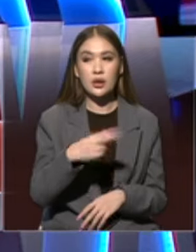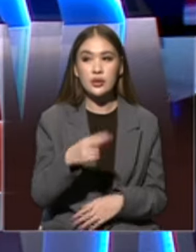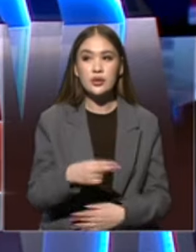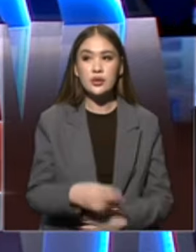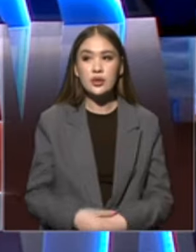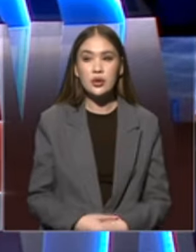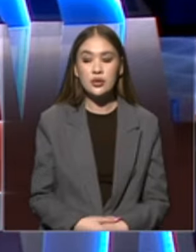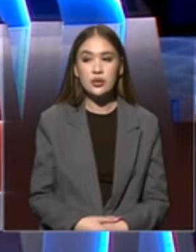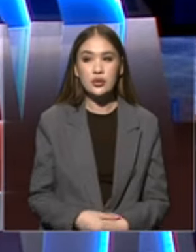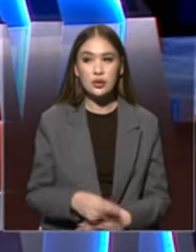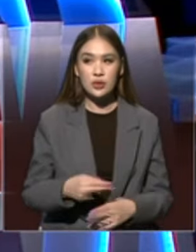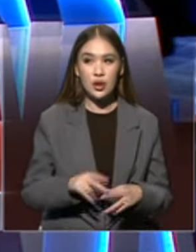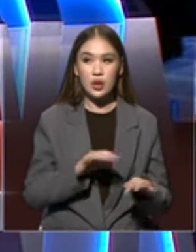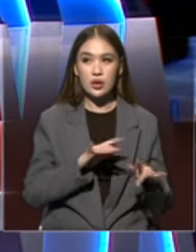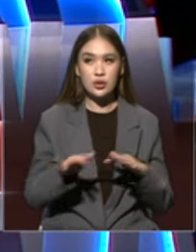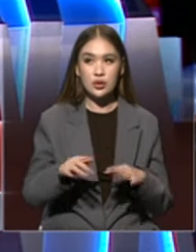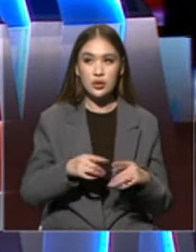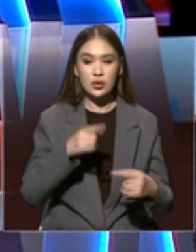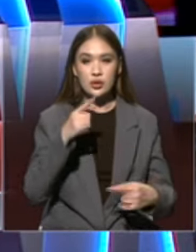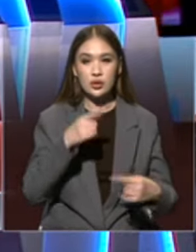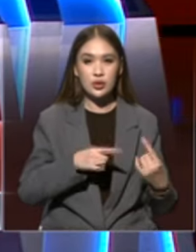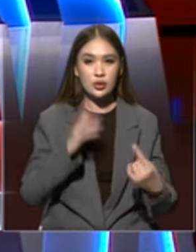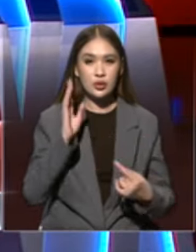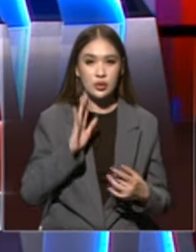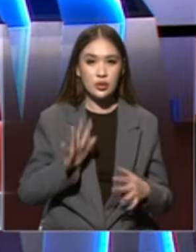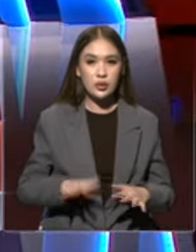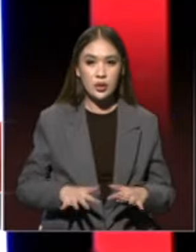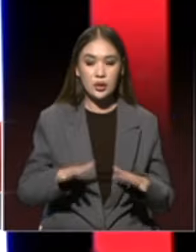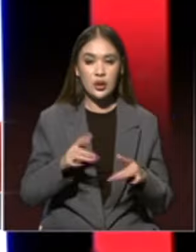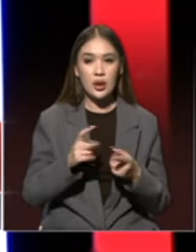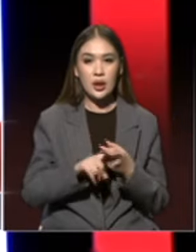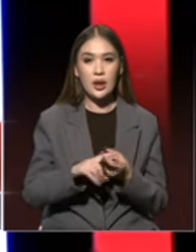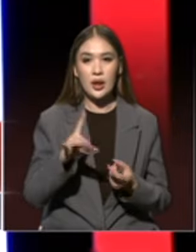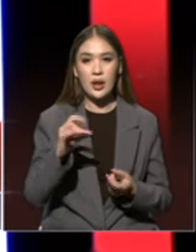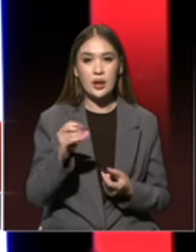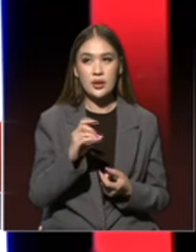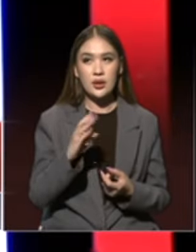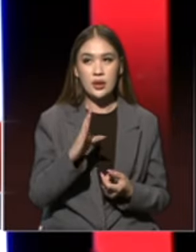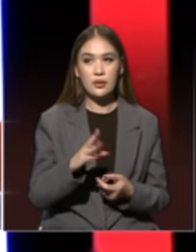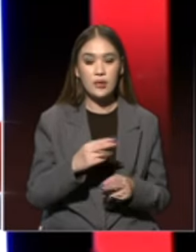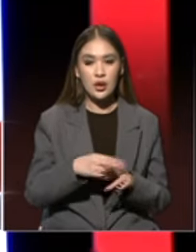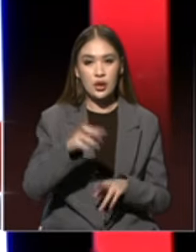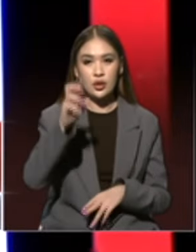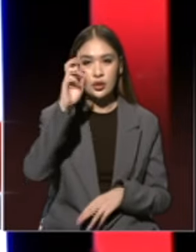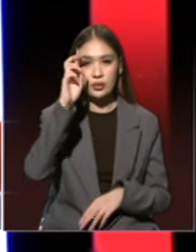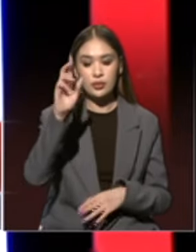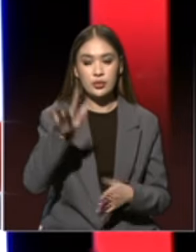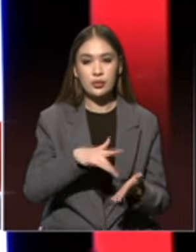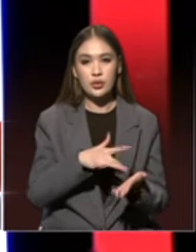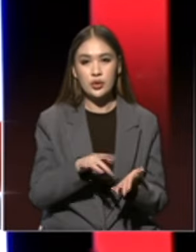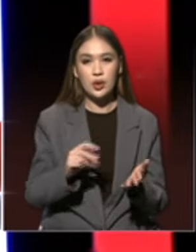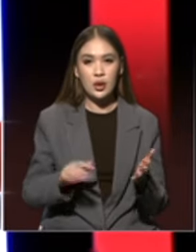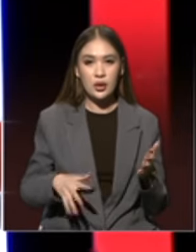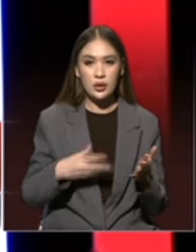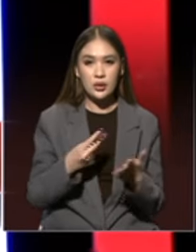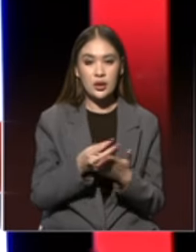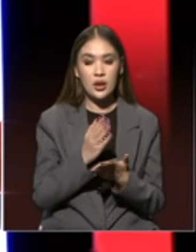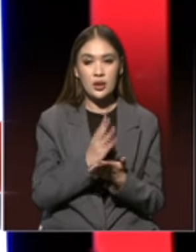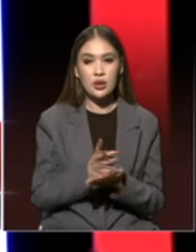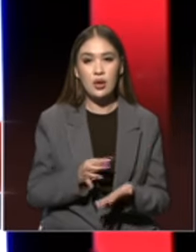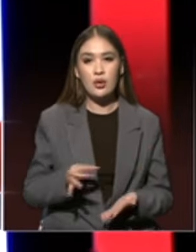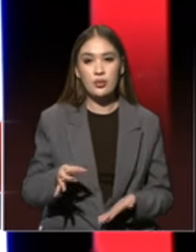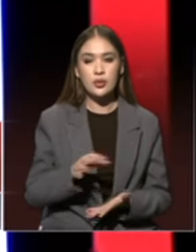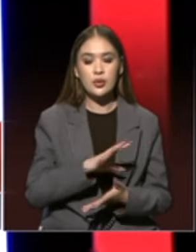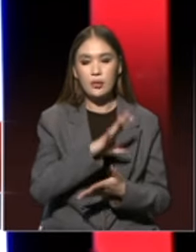бөлінді. Су тасқынымен күреске айтып отырмын. Су тасқынымен күреске жоспарлы бюджет емес, резервтен. Үкіметтің бюджетінде резерв бар. Егер облыс